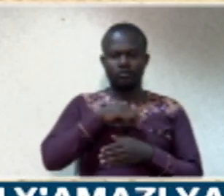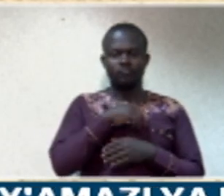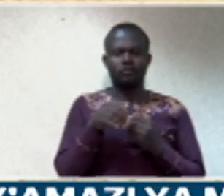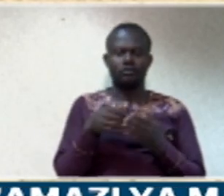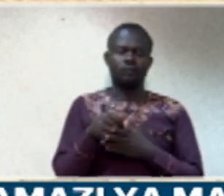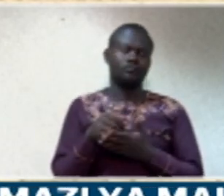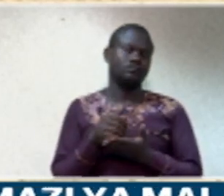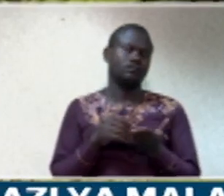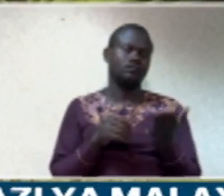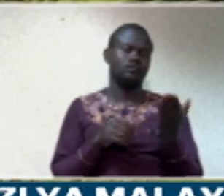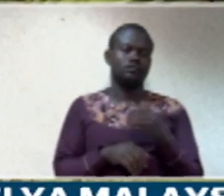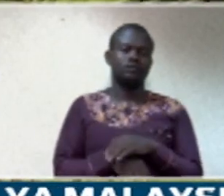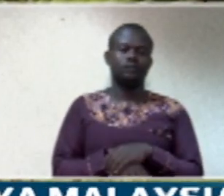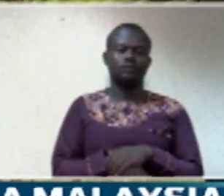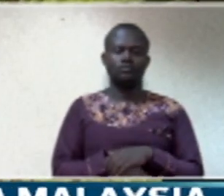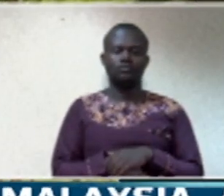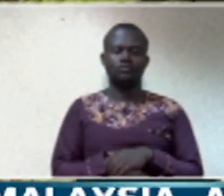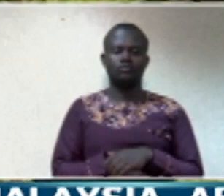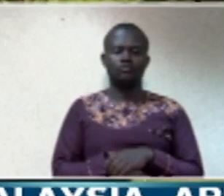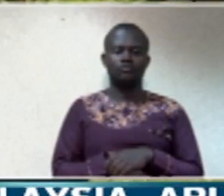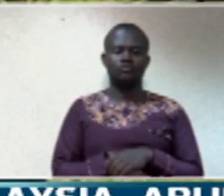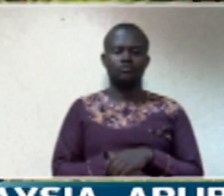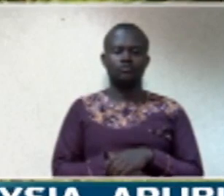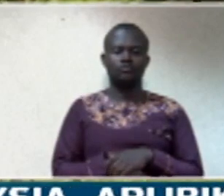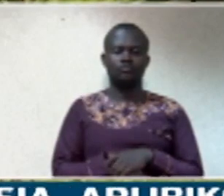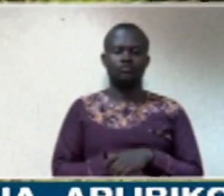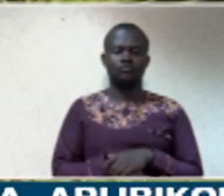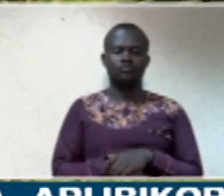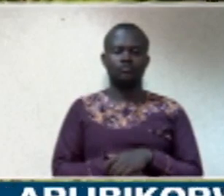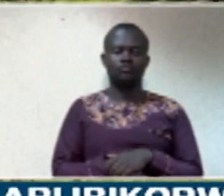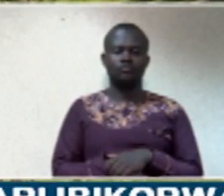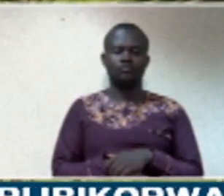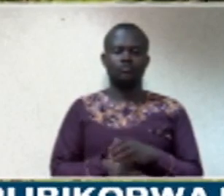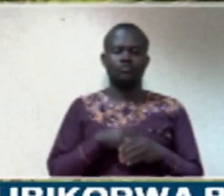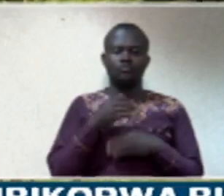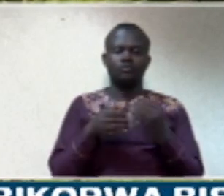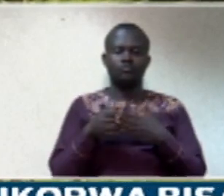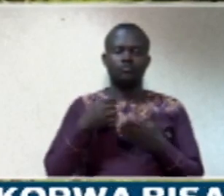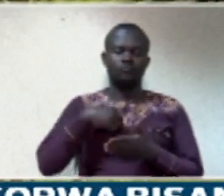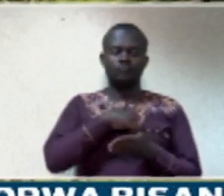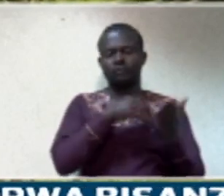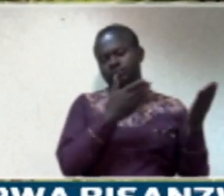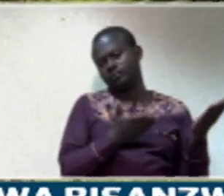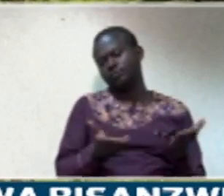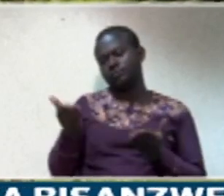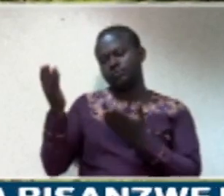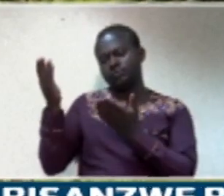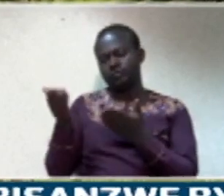kibazo turiteguye. Turiteguye cyane ahubwo twaramaze no gusubukura ibikorwa byo kwakira